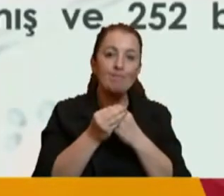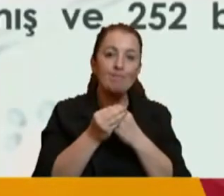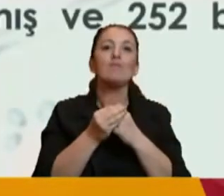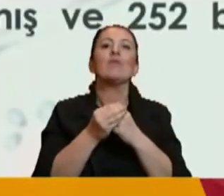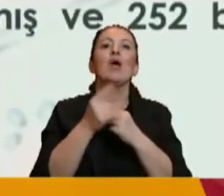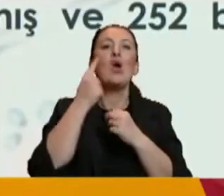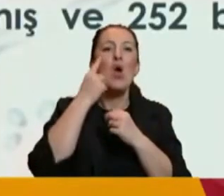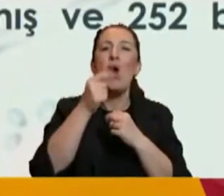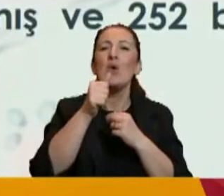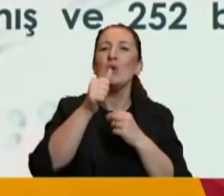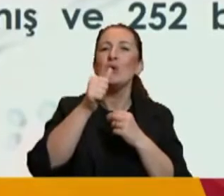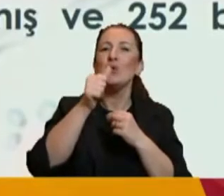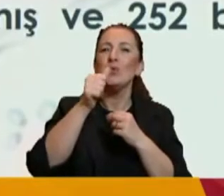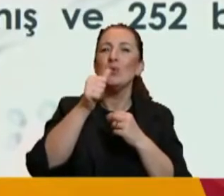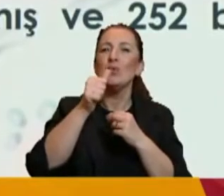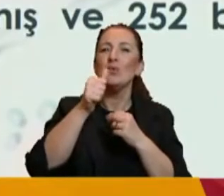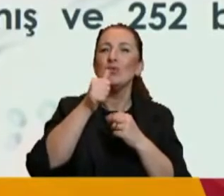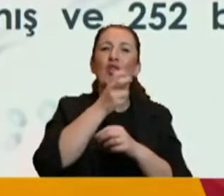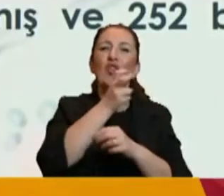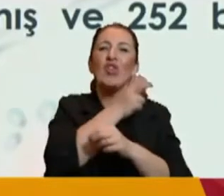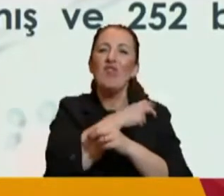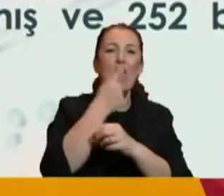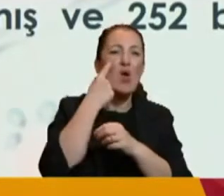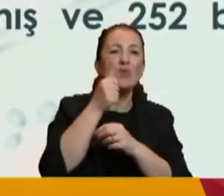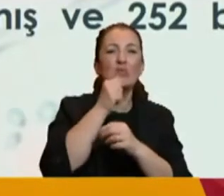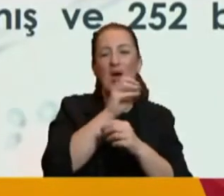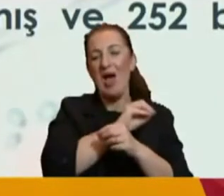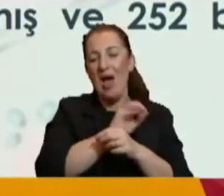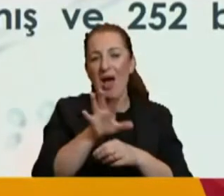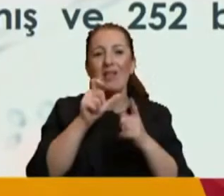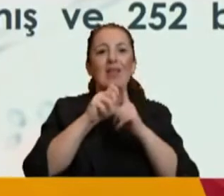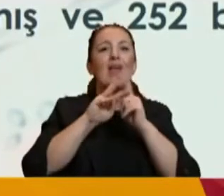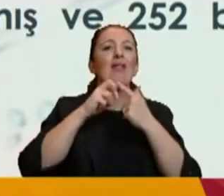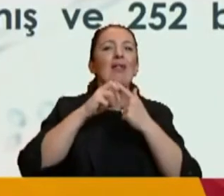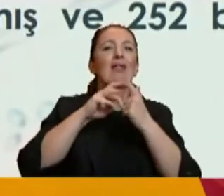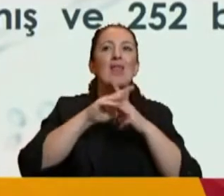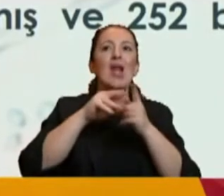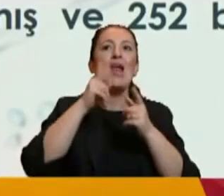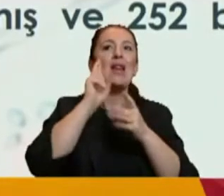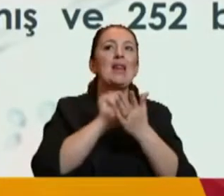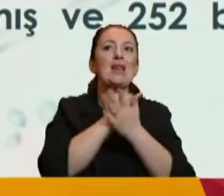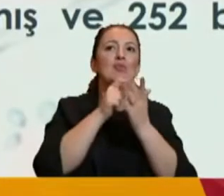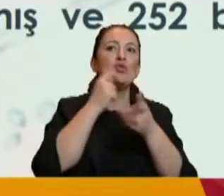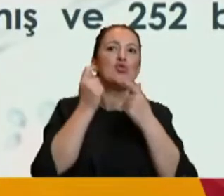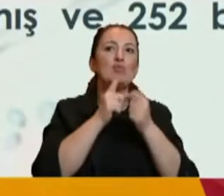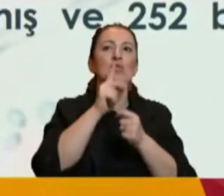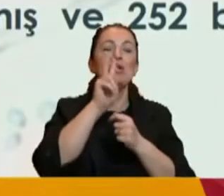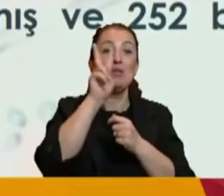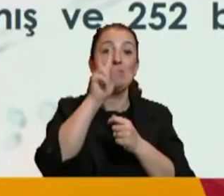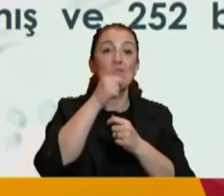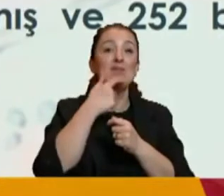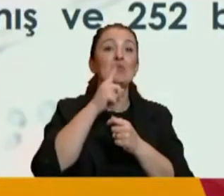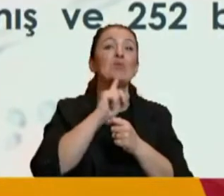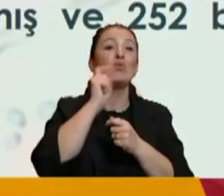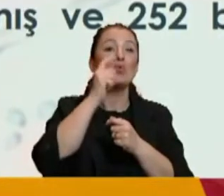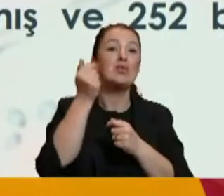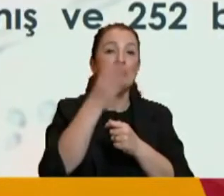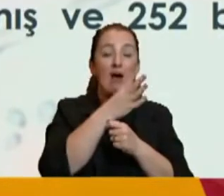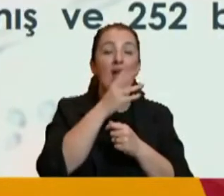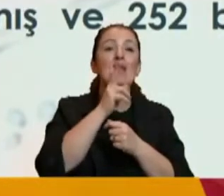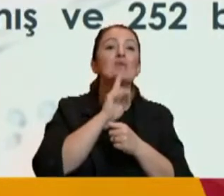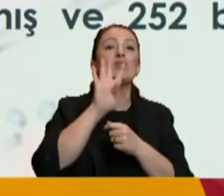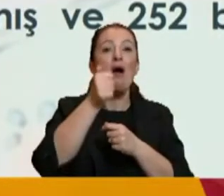devlet temizlik çalışmalarımız 2020 yılında 129 129 adetlere de 246